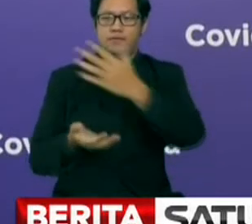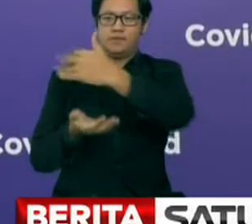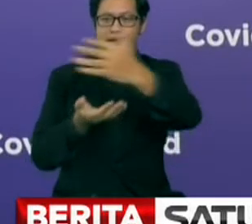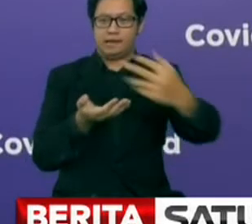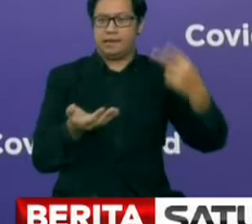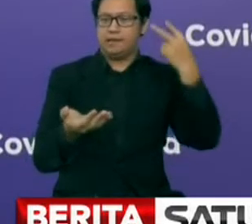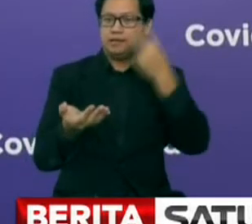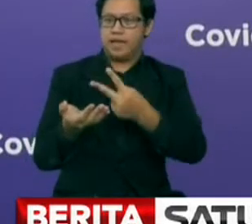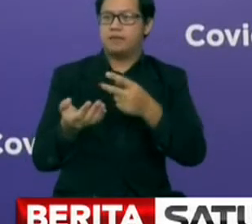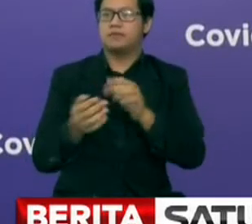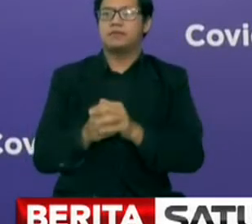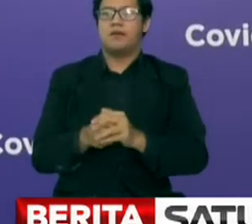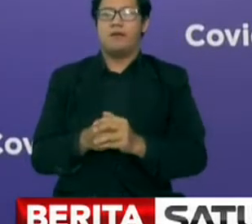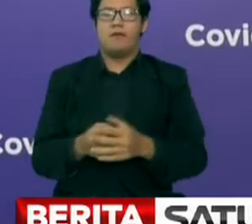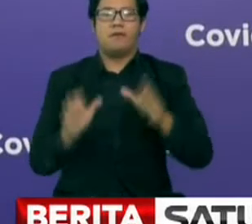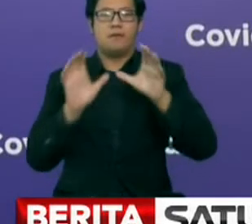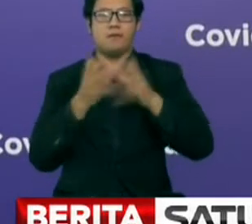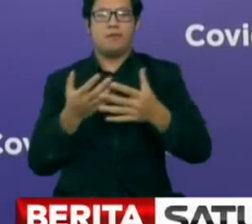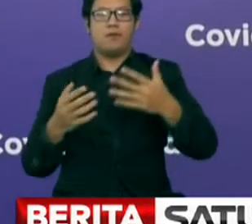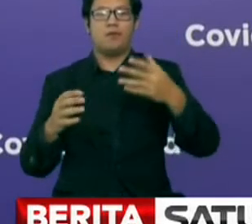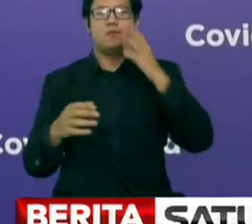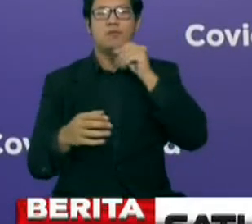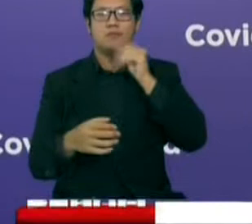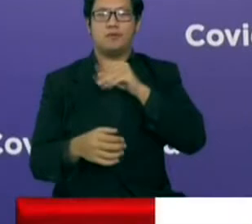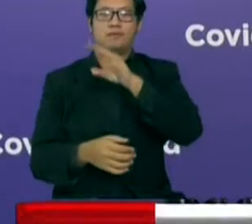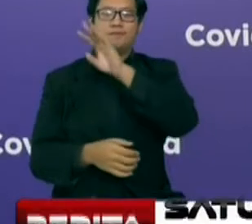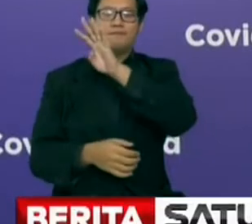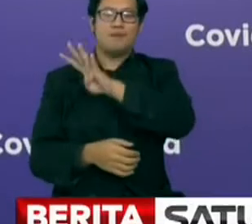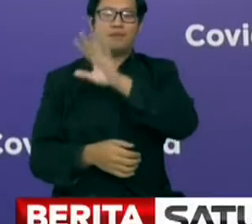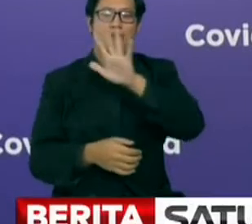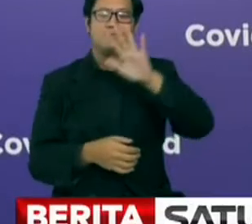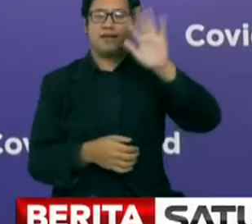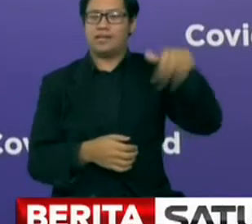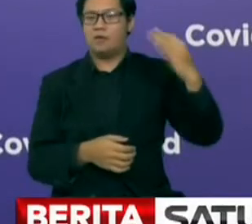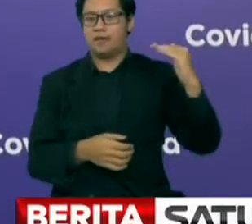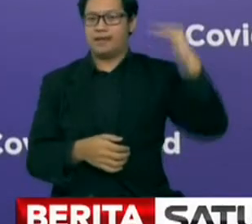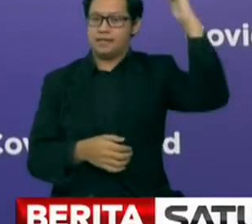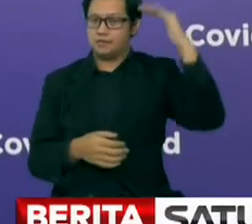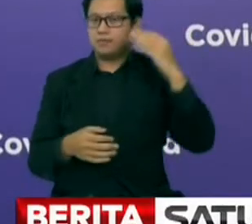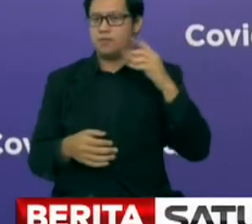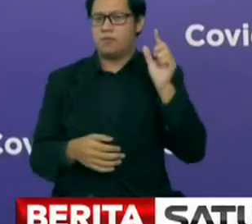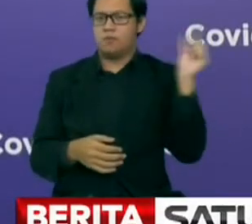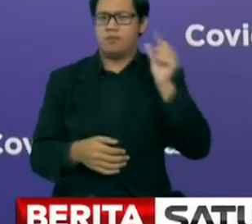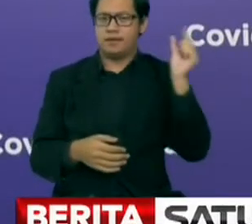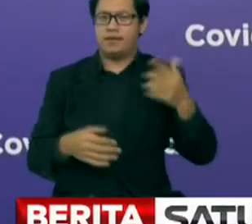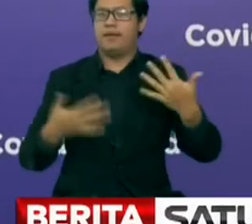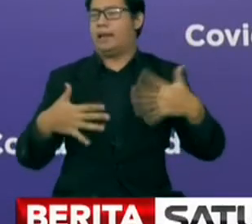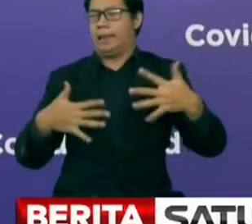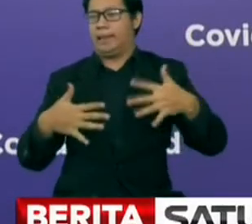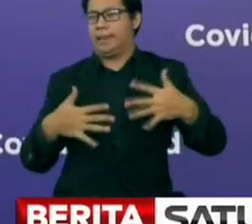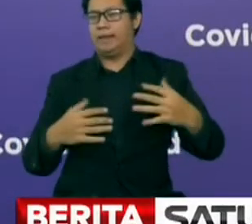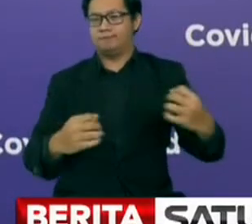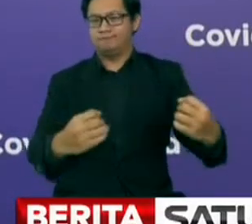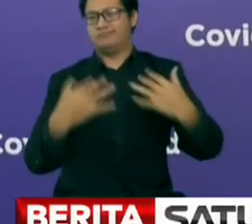bahwa kelompok usia di atas 40 lima tahun Pada umumnya memiliki kerentanan yang lebih